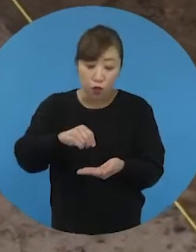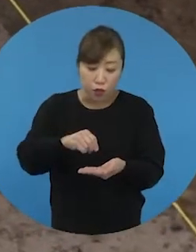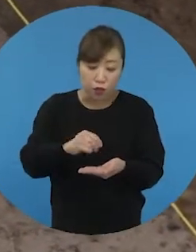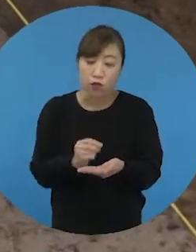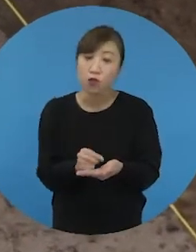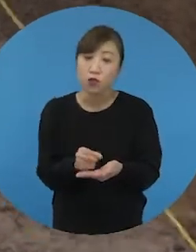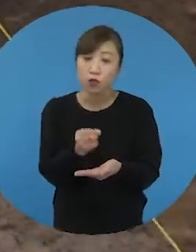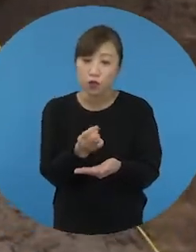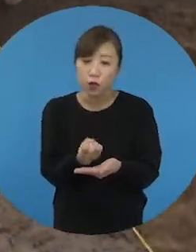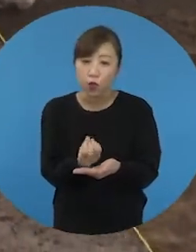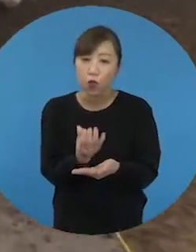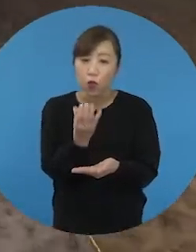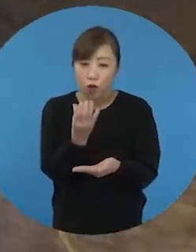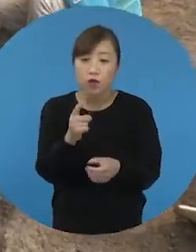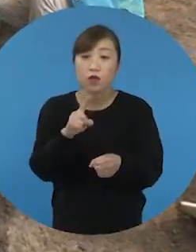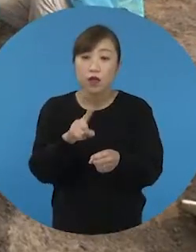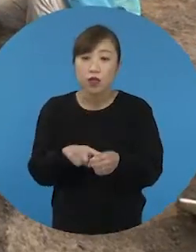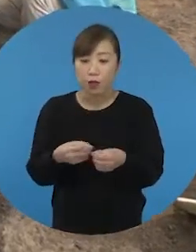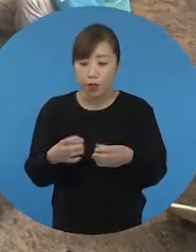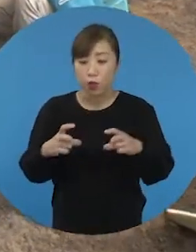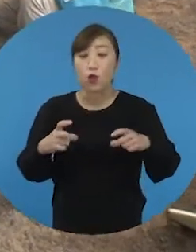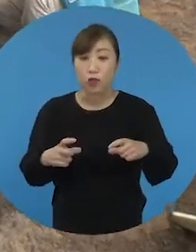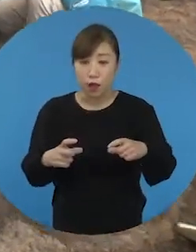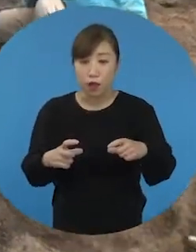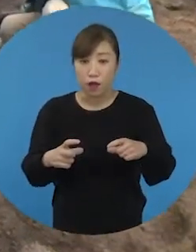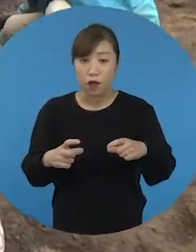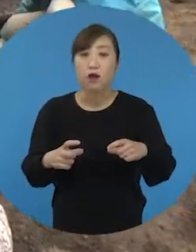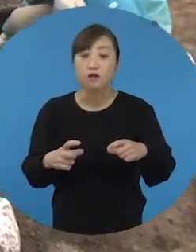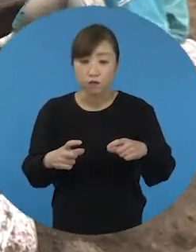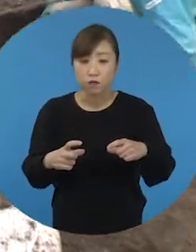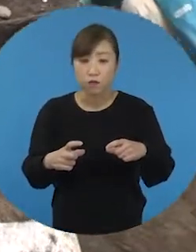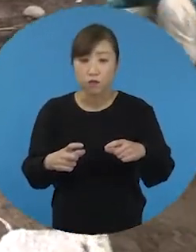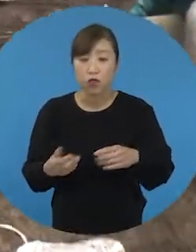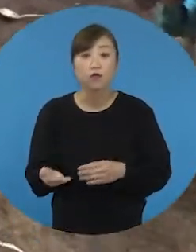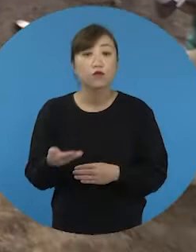すための道具になります。その他これは、